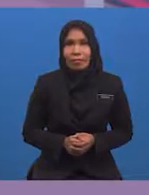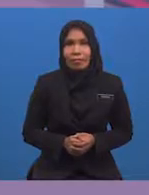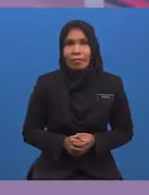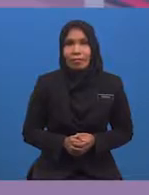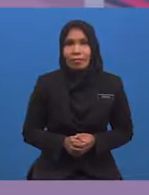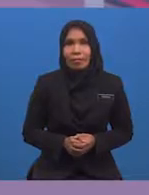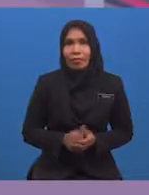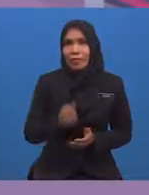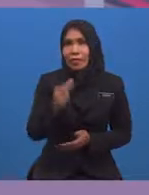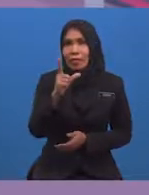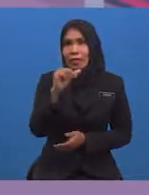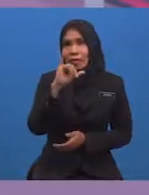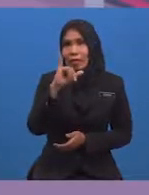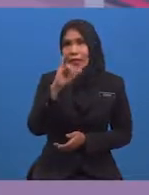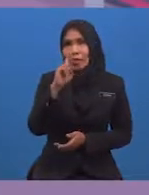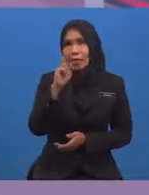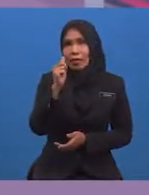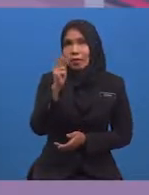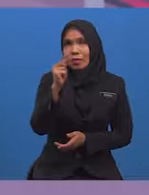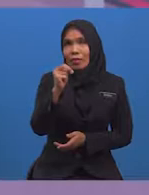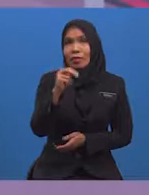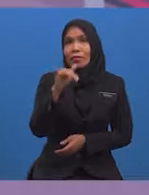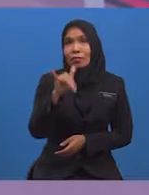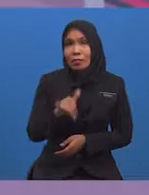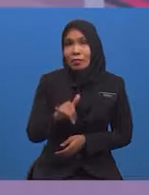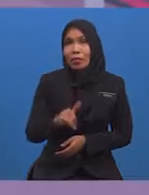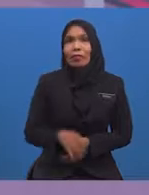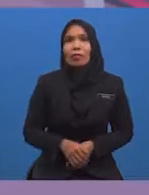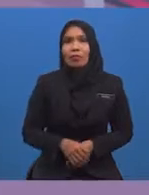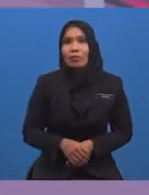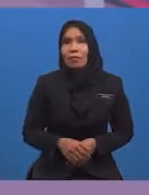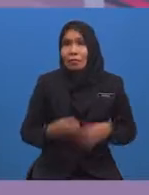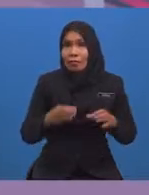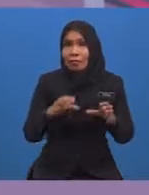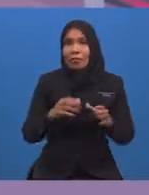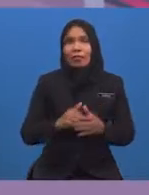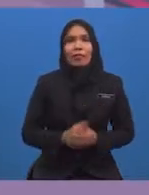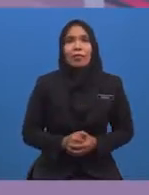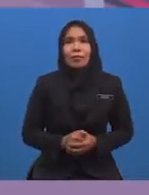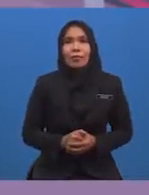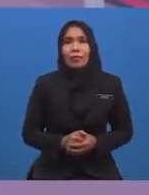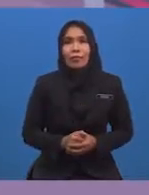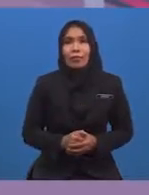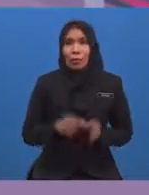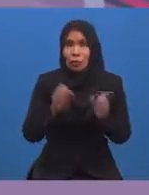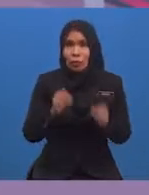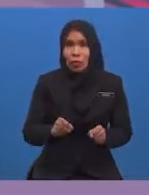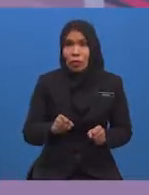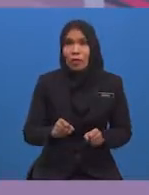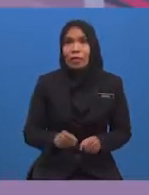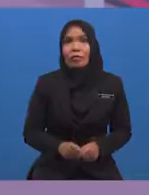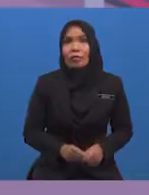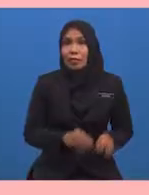Untuk pengetahuan murid-murid, aliran air yang deras mampu menggerakkan turbin bagi menghasilkan